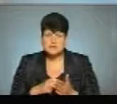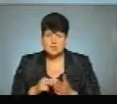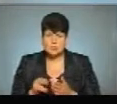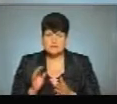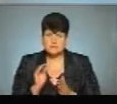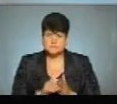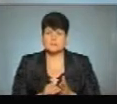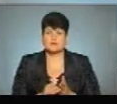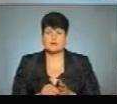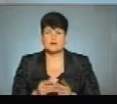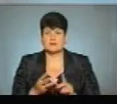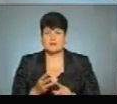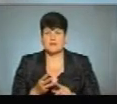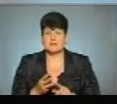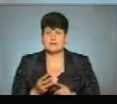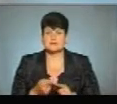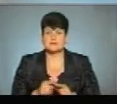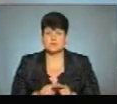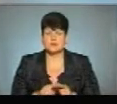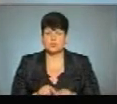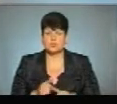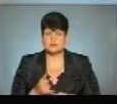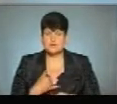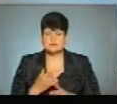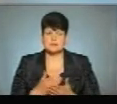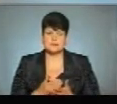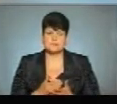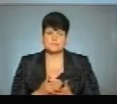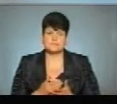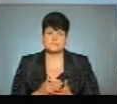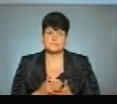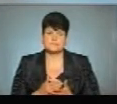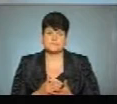враховується. І третя сфера – це в нас також є